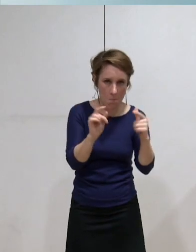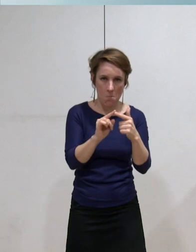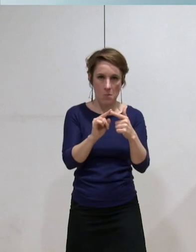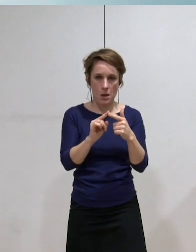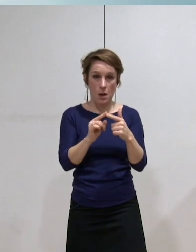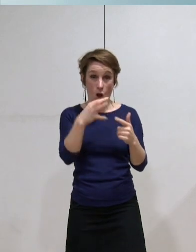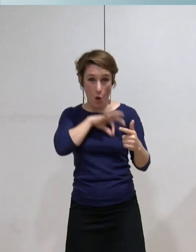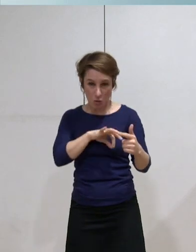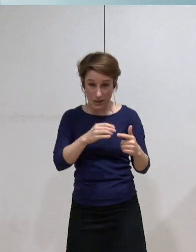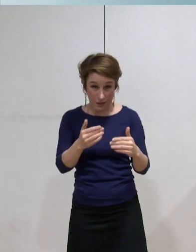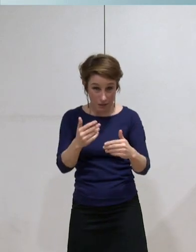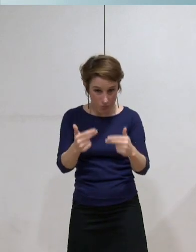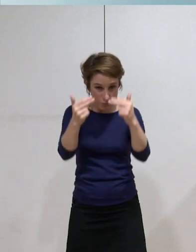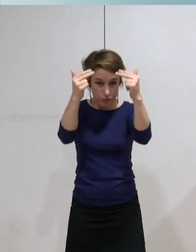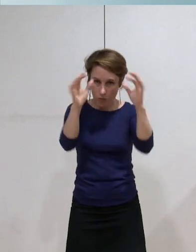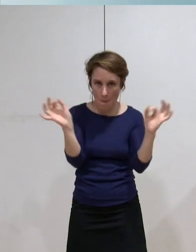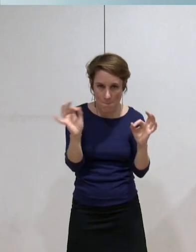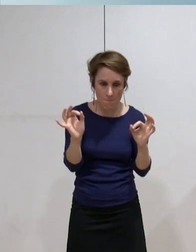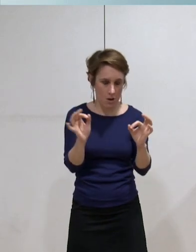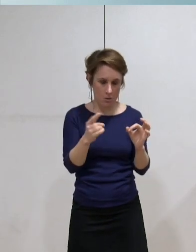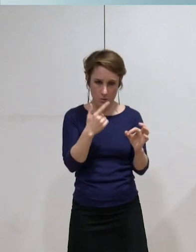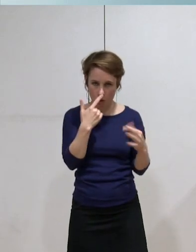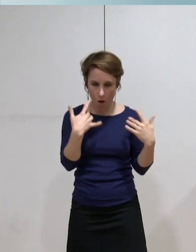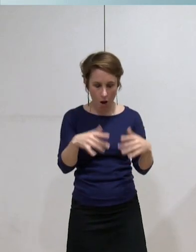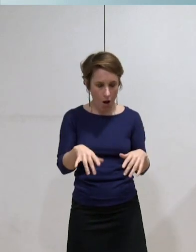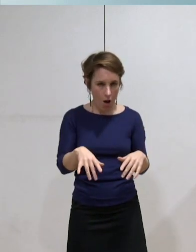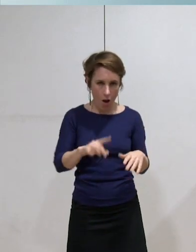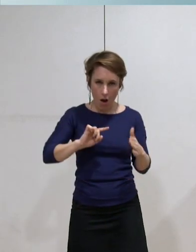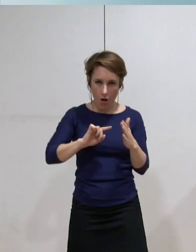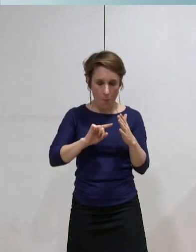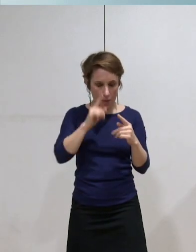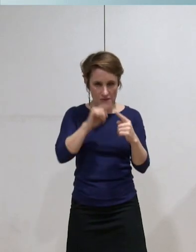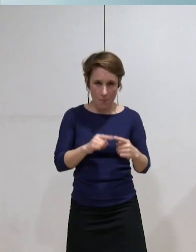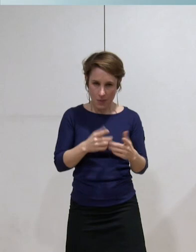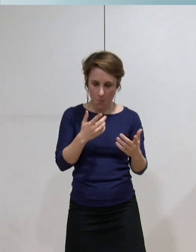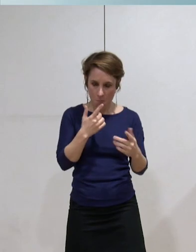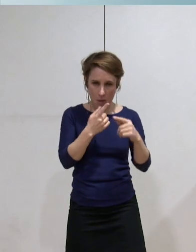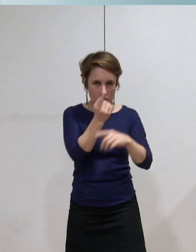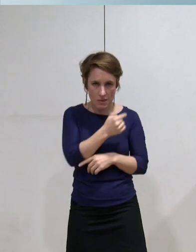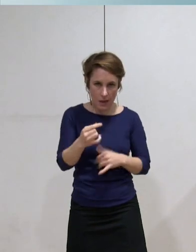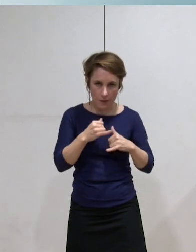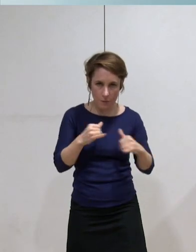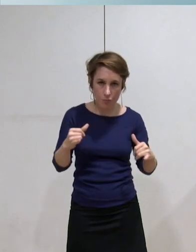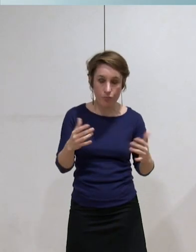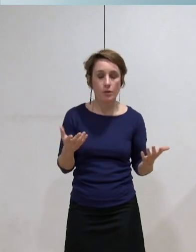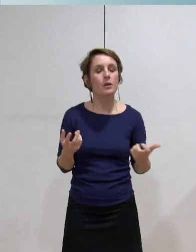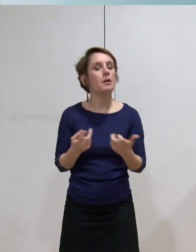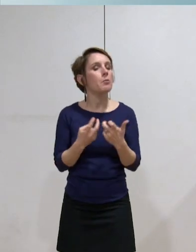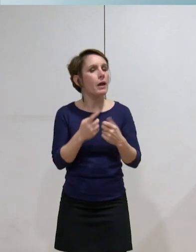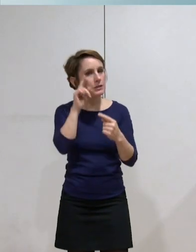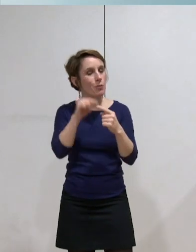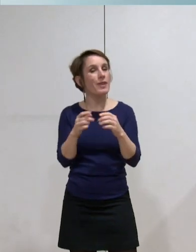faibl de vos perspectives budgétaires par exemple concernant le développement de Grenoble comment